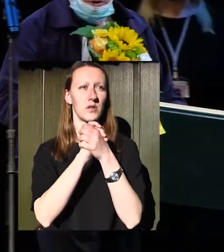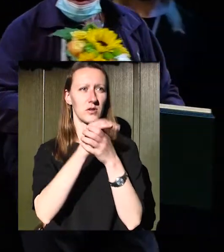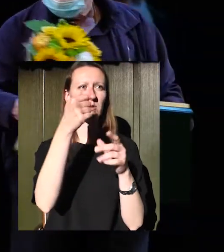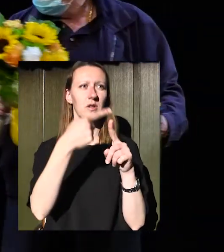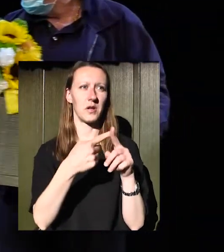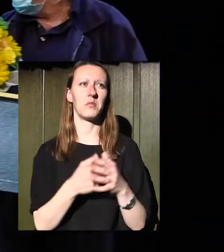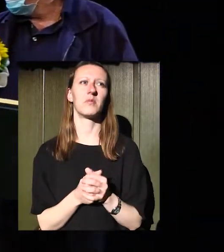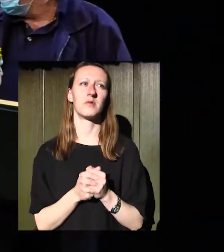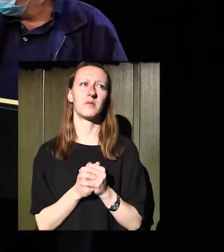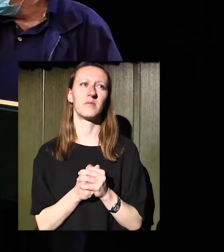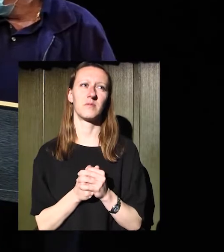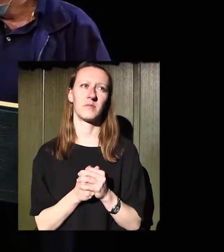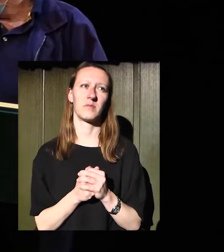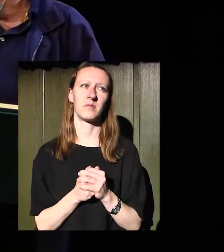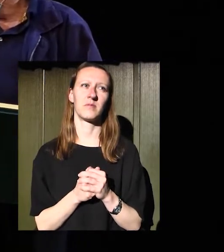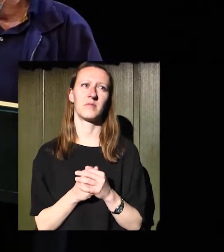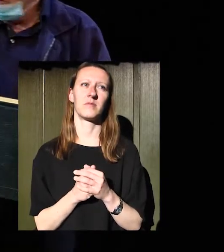Čestitke još jednom.